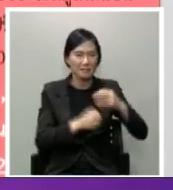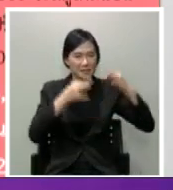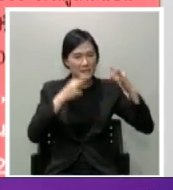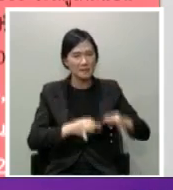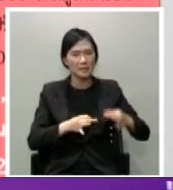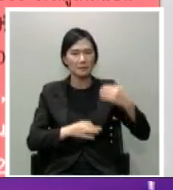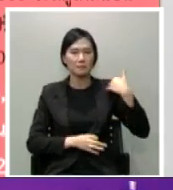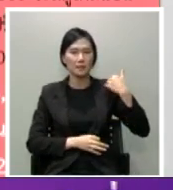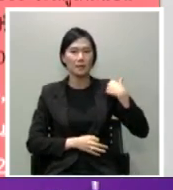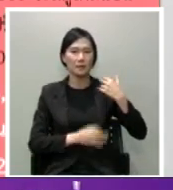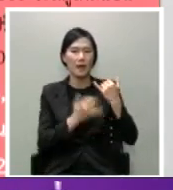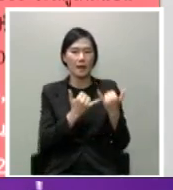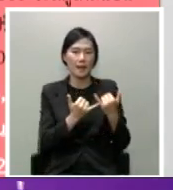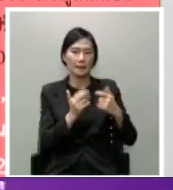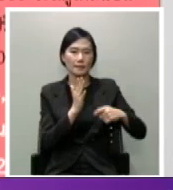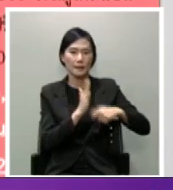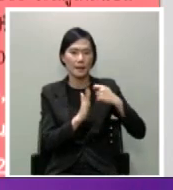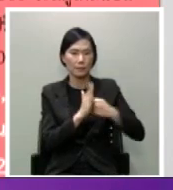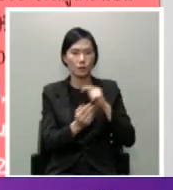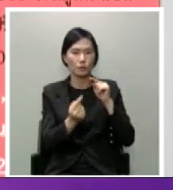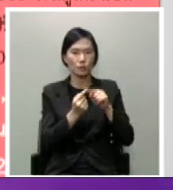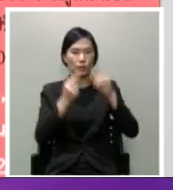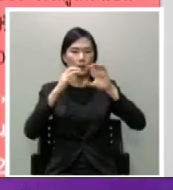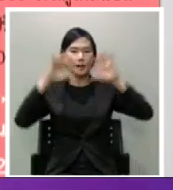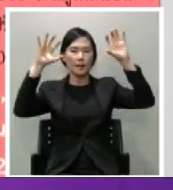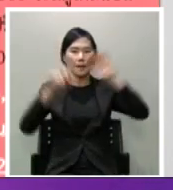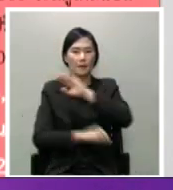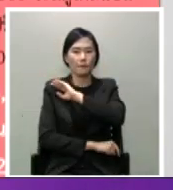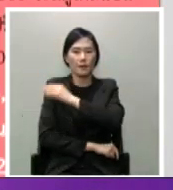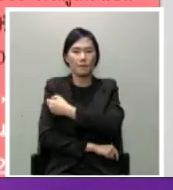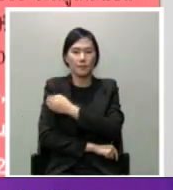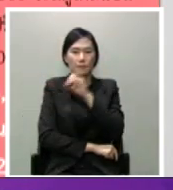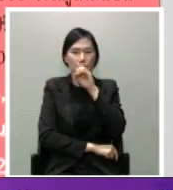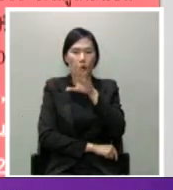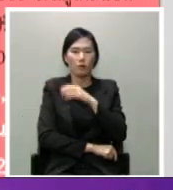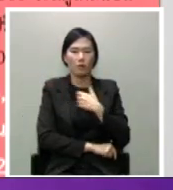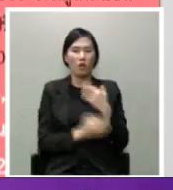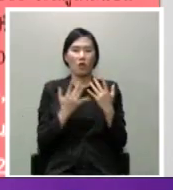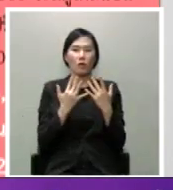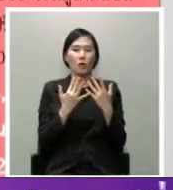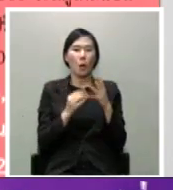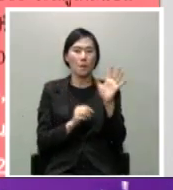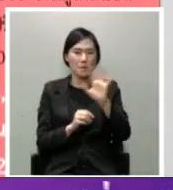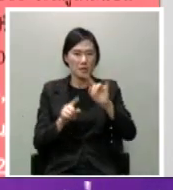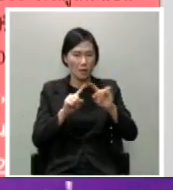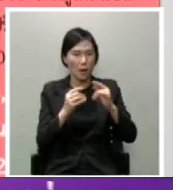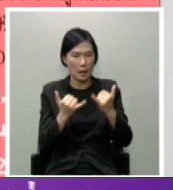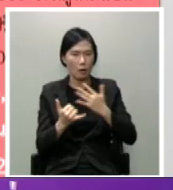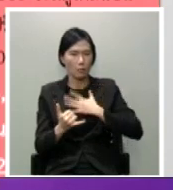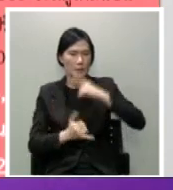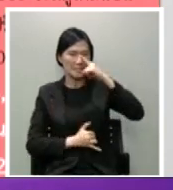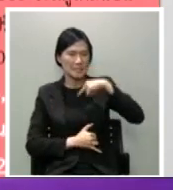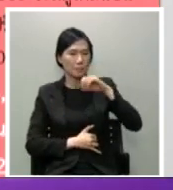และนี่คือเหตุหนึ่งที่รัฐบาลฟิลิปปินส์บอกไม่รอแล้ว ไม่รอก็อย่ารอแต่ตามหลักเรามีสิทธิ์จะ